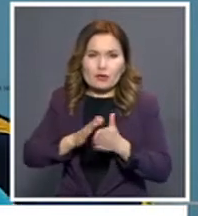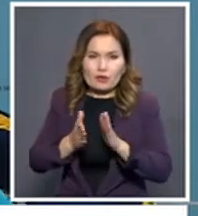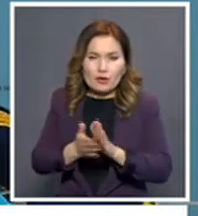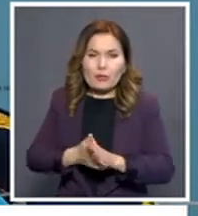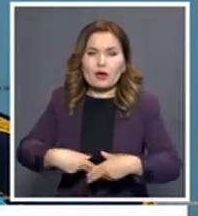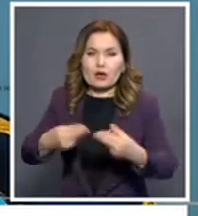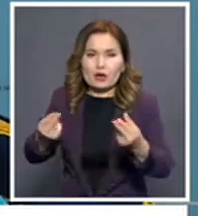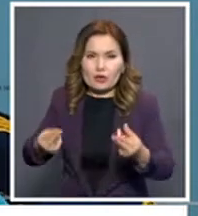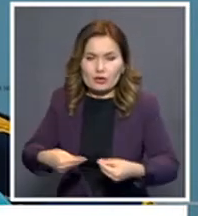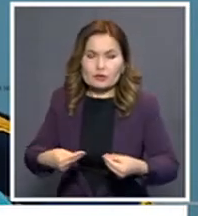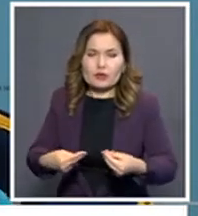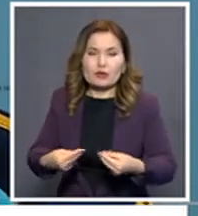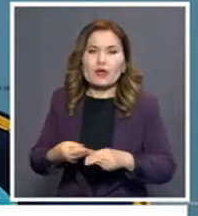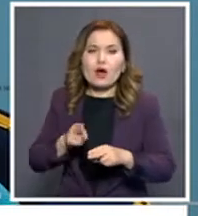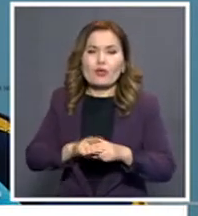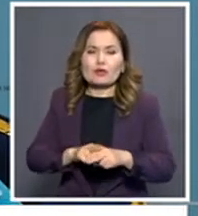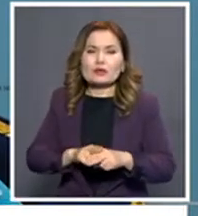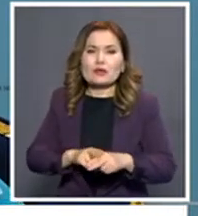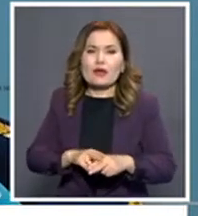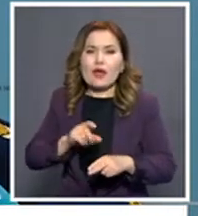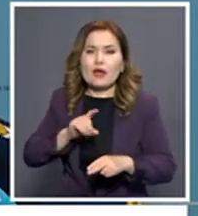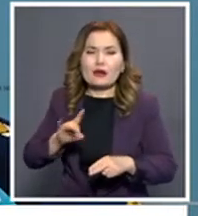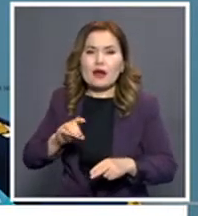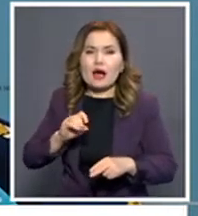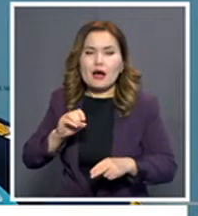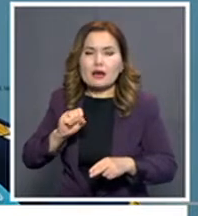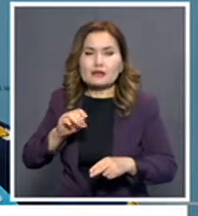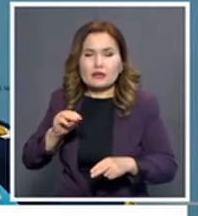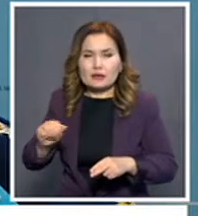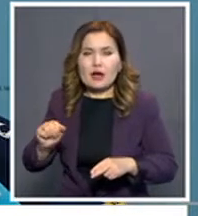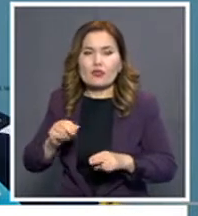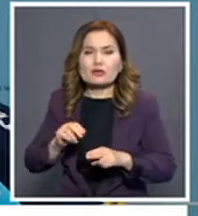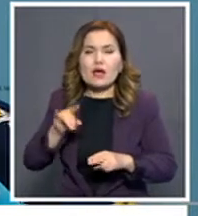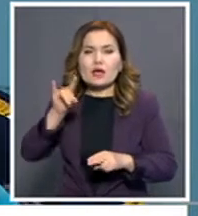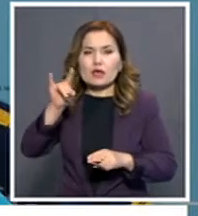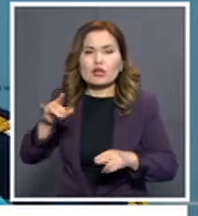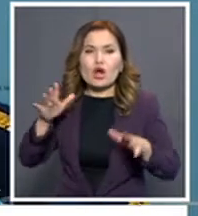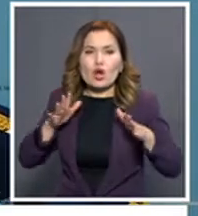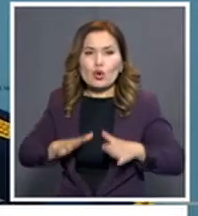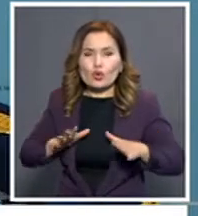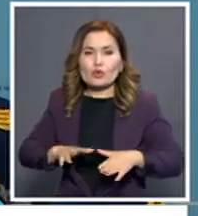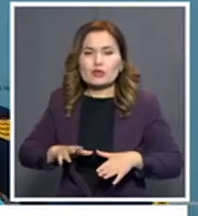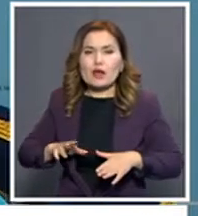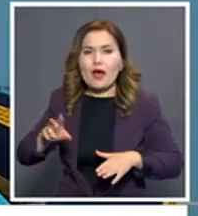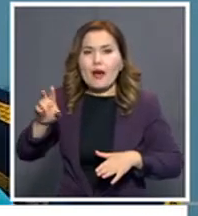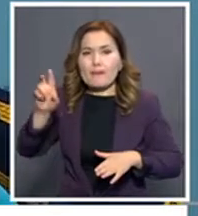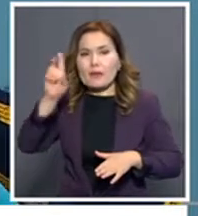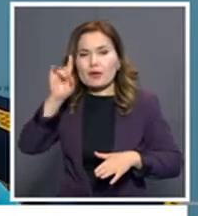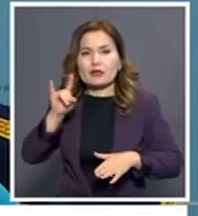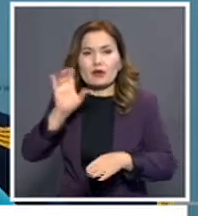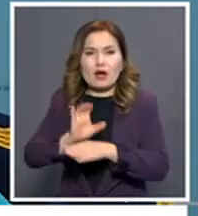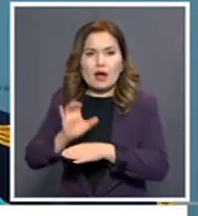жеткізіп, Air Astana-ның бір ұшағы бүгін Грузияға ұшады. Грузияда біздің 150-ге жуық азаматтарымыз